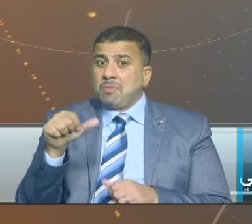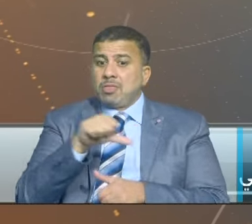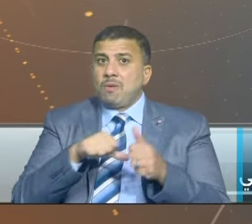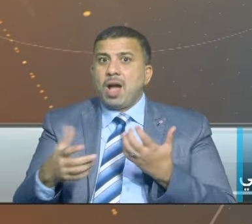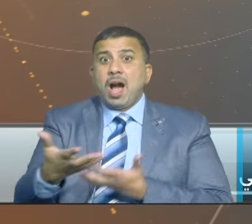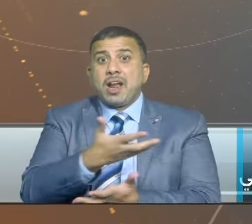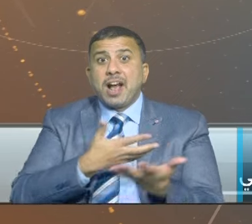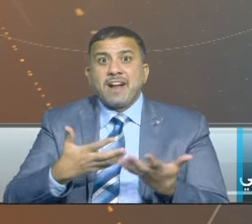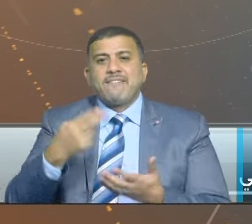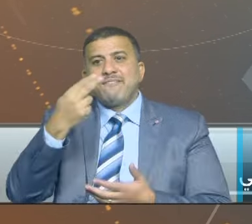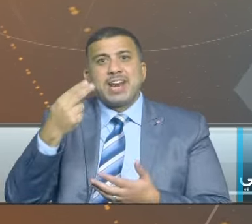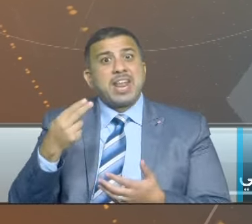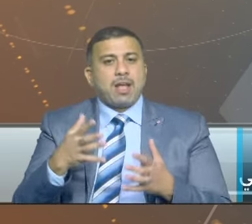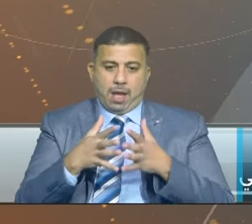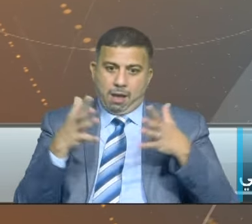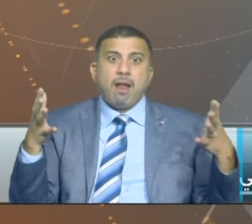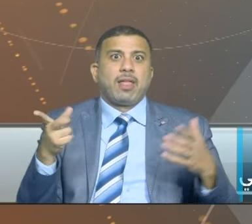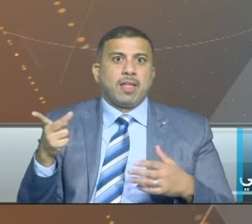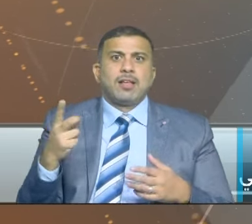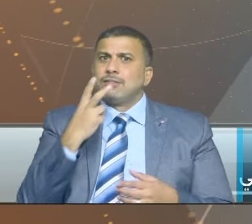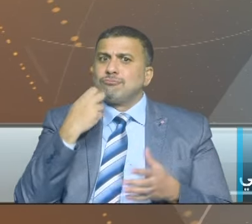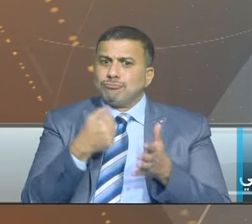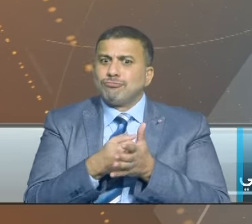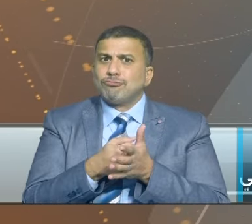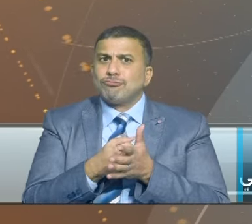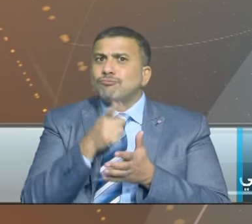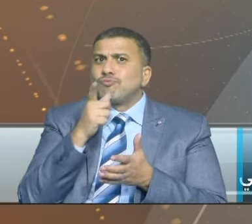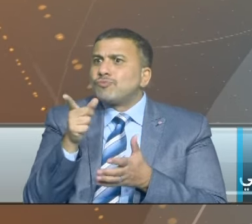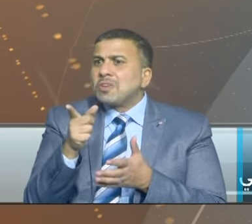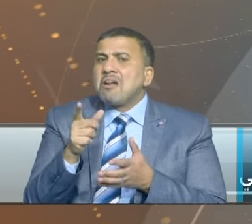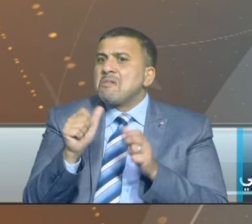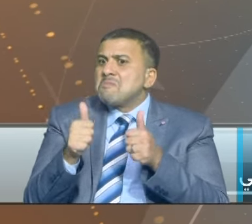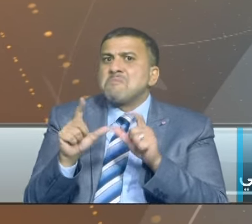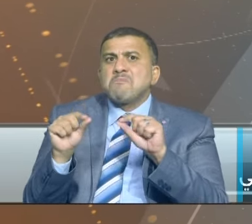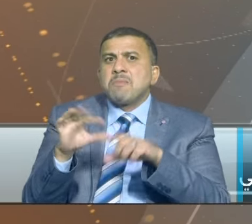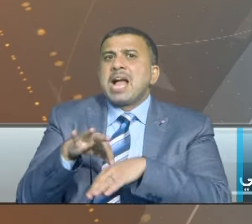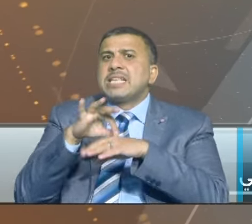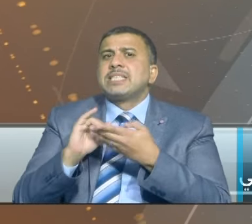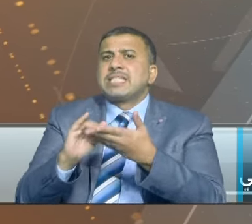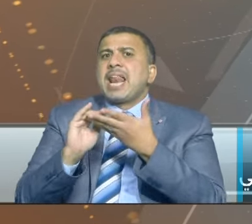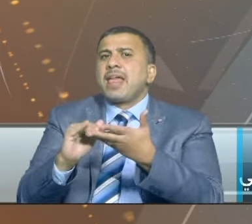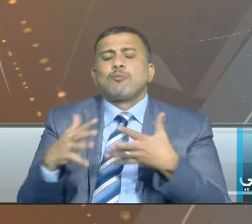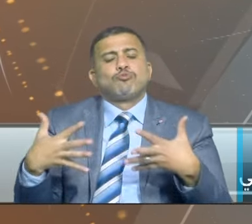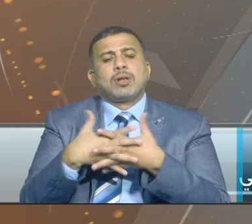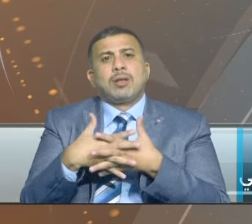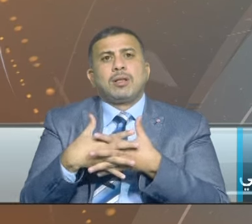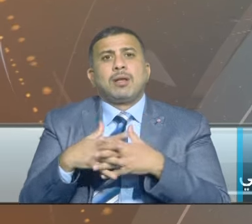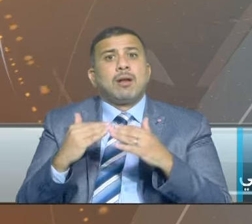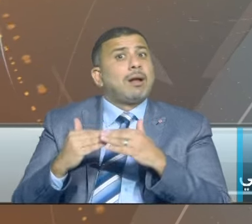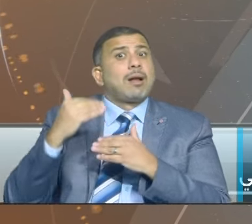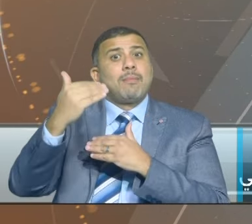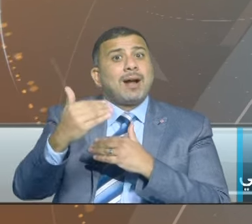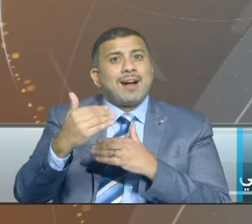دوره كحراك فني غني وشهاده حيه على تجربتنا الانسانيه المشتركه